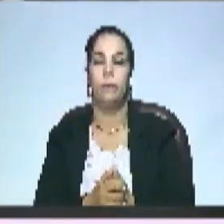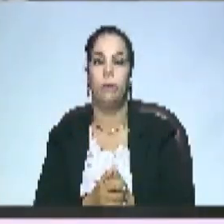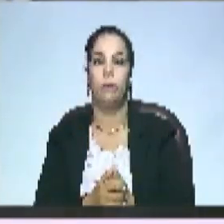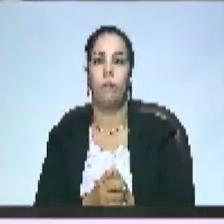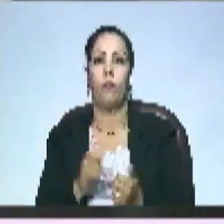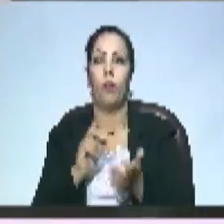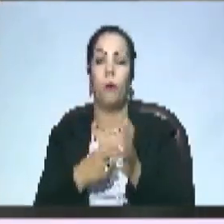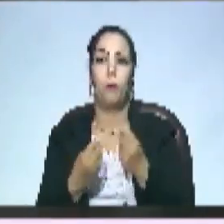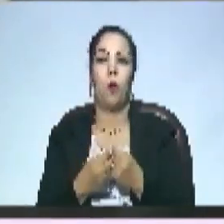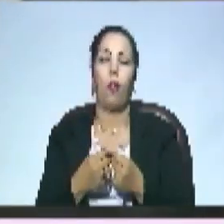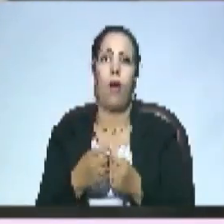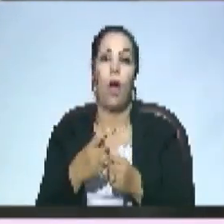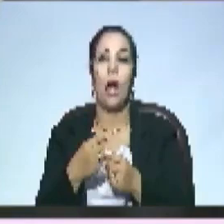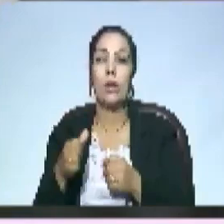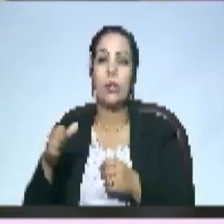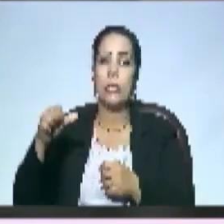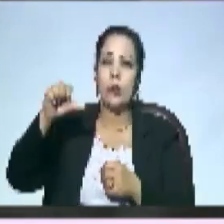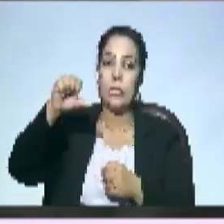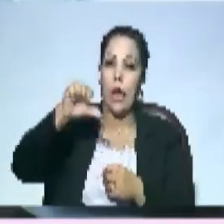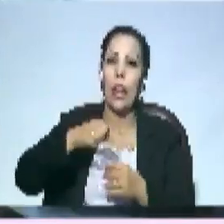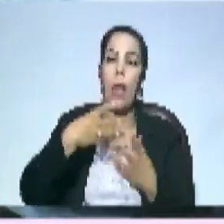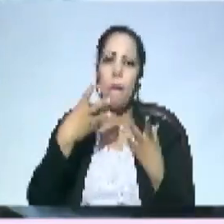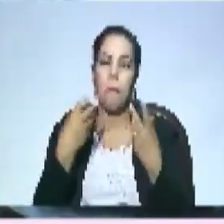يبقى احنا حطينا الكريمه السايله على الكريمه